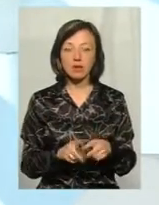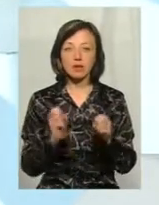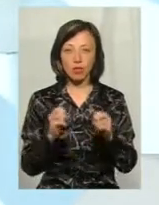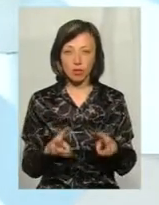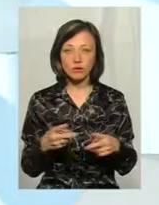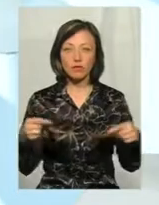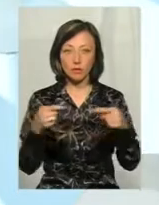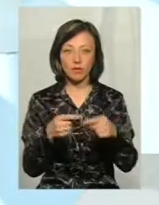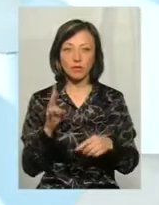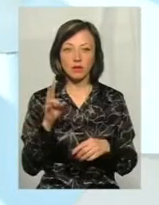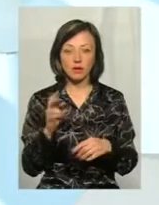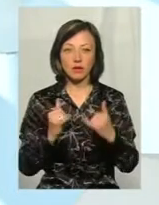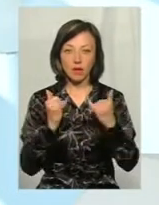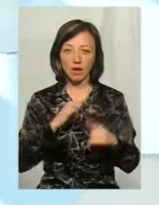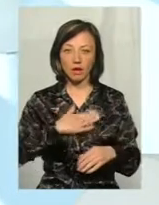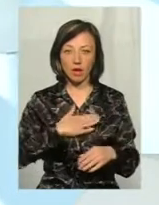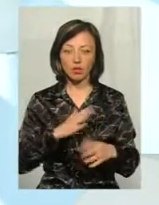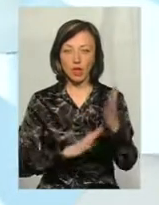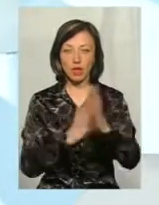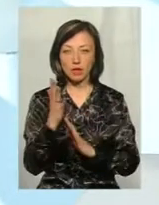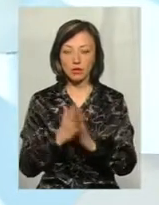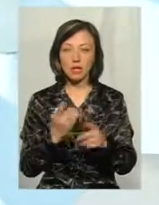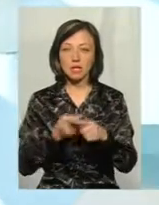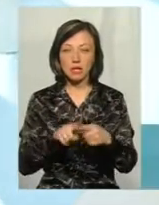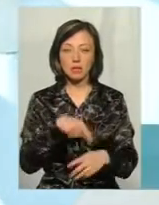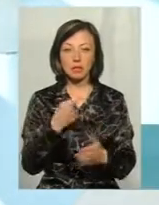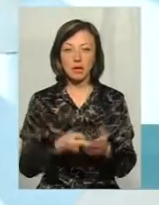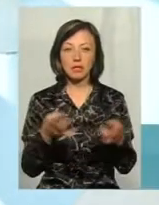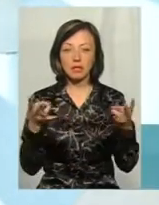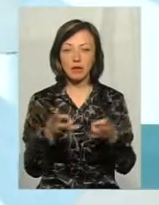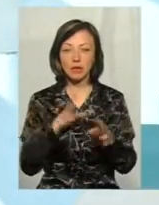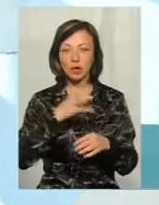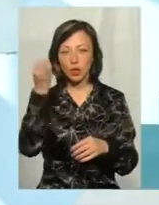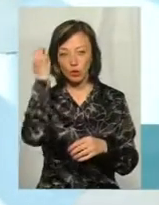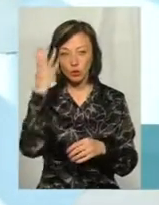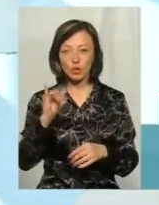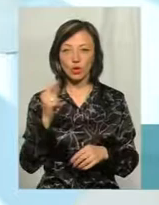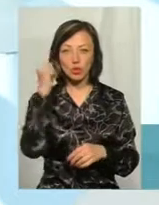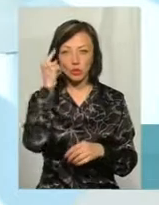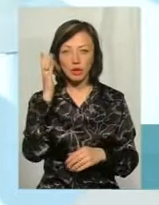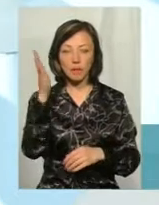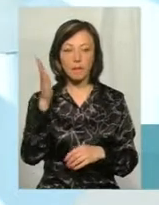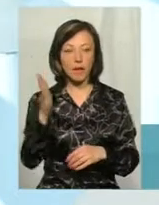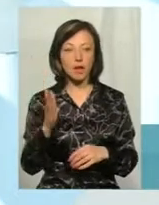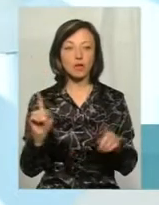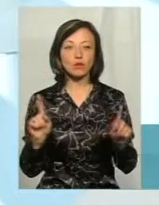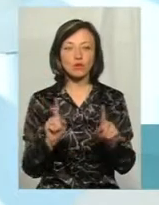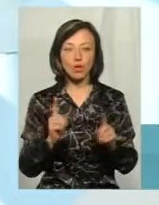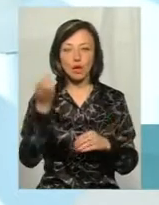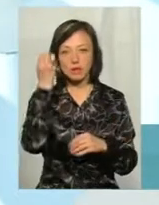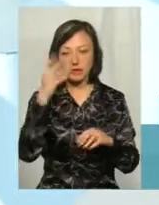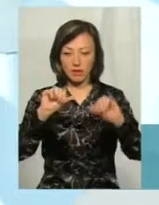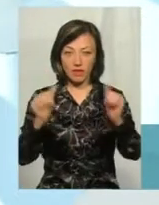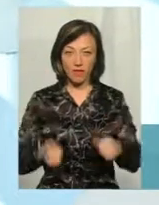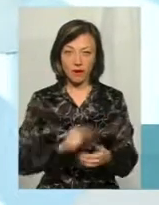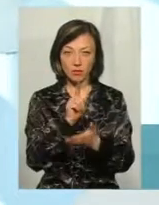загрозу, відповідно, для нашого лісу. От. Тому в цих питаннях треба бути і культурним, і думати наперед, що і естетичний вигляд